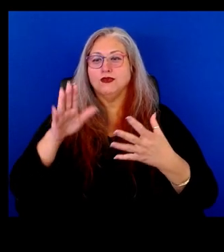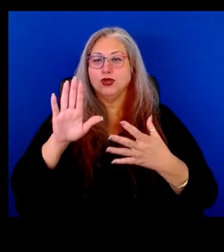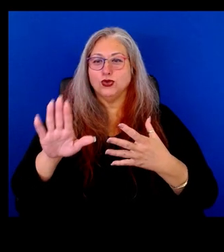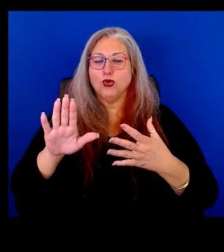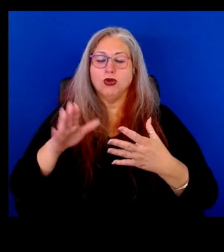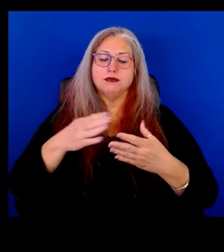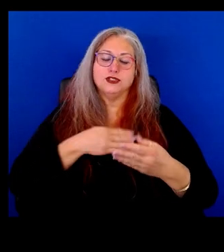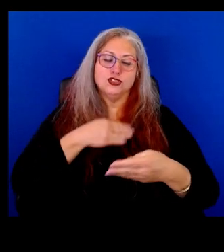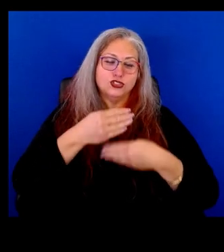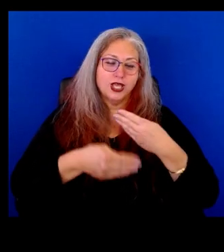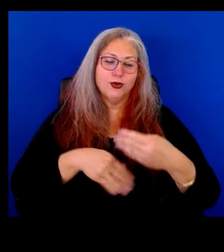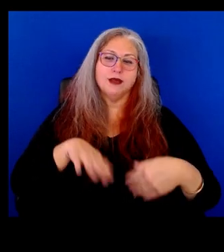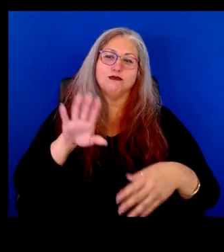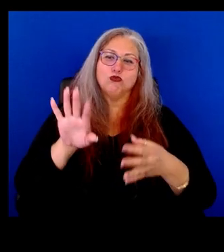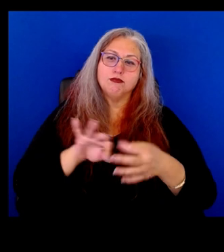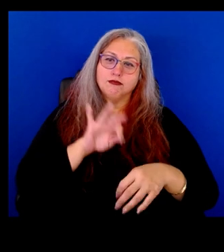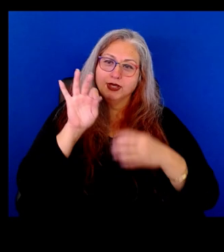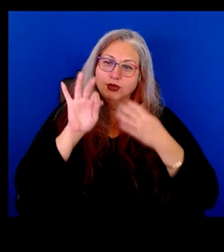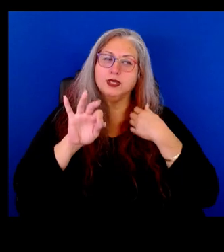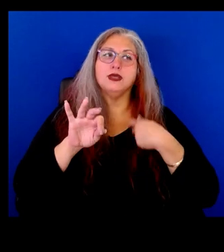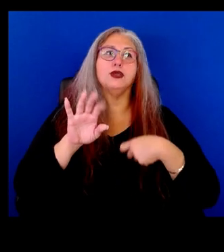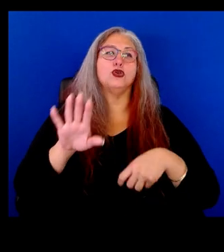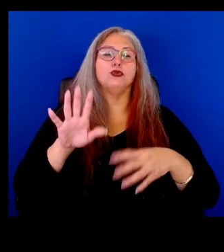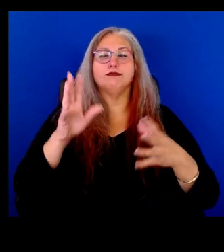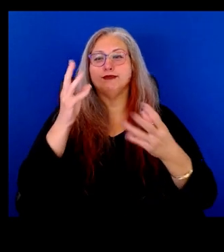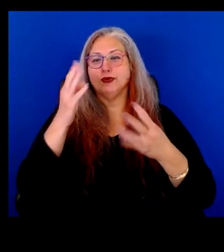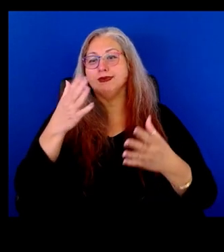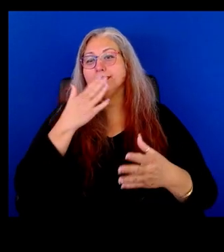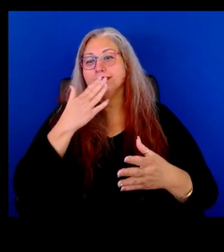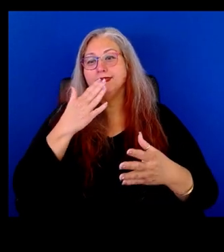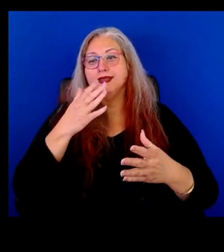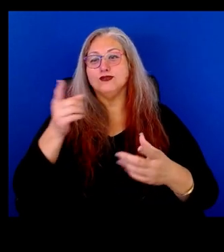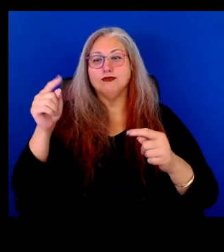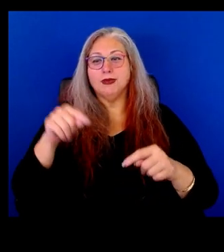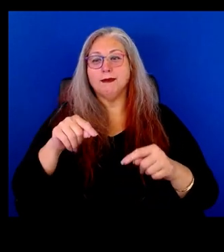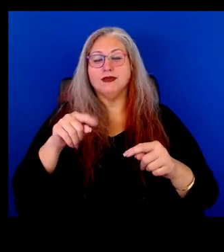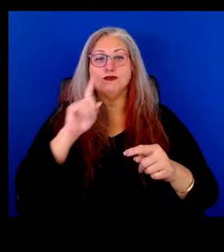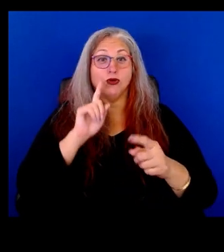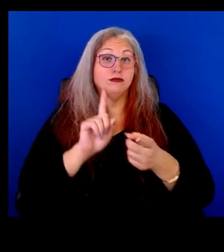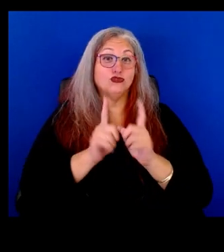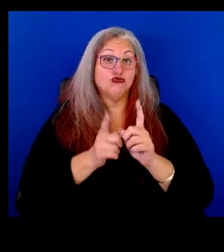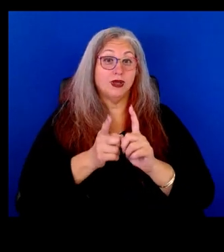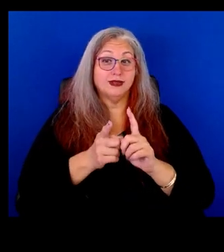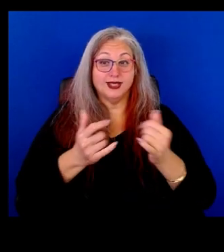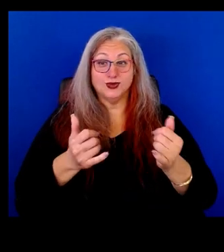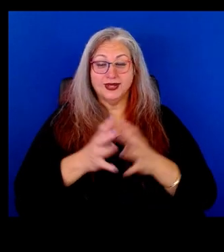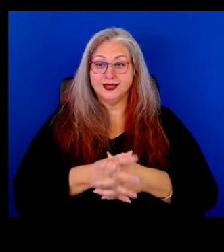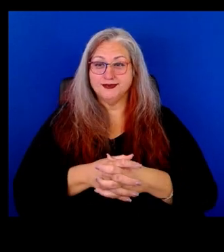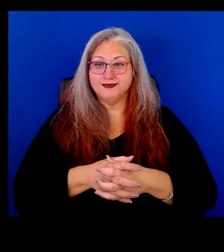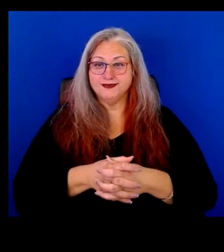your generosity and your spirit and your beauty. And thank you for translating today.